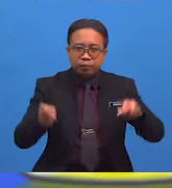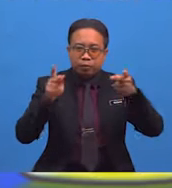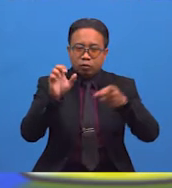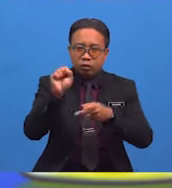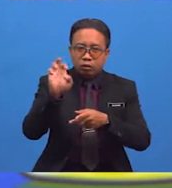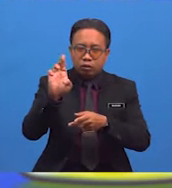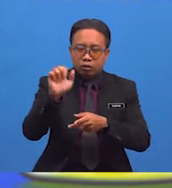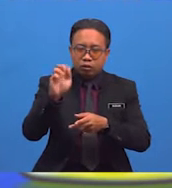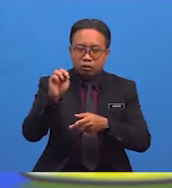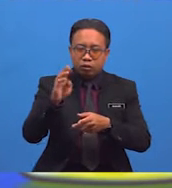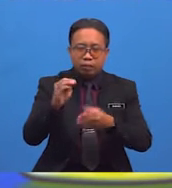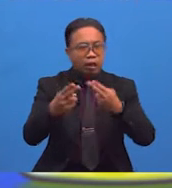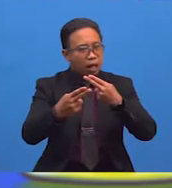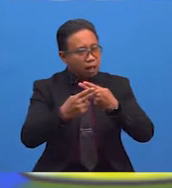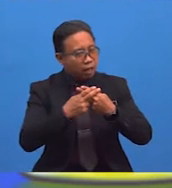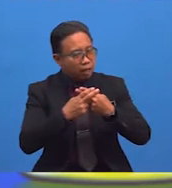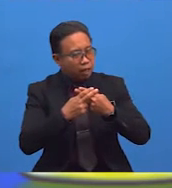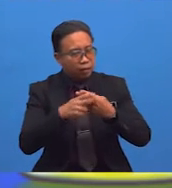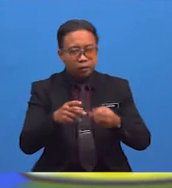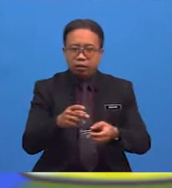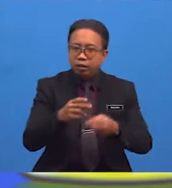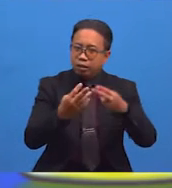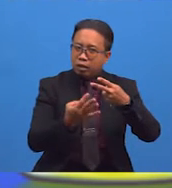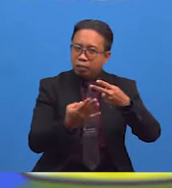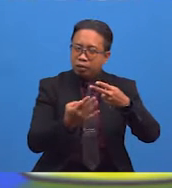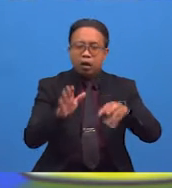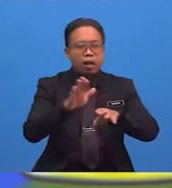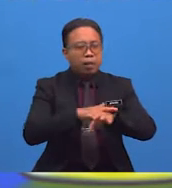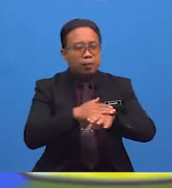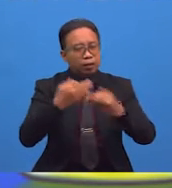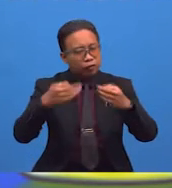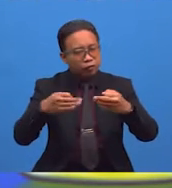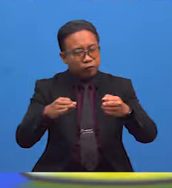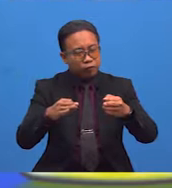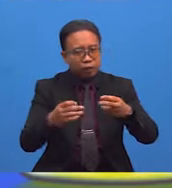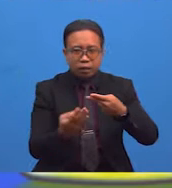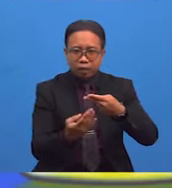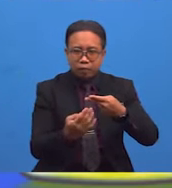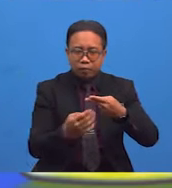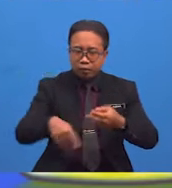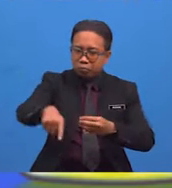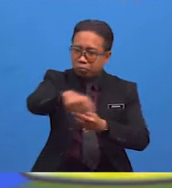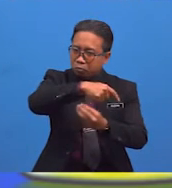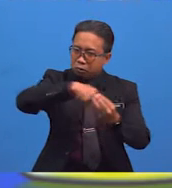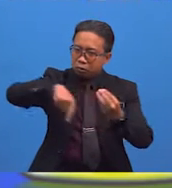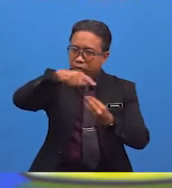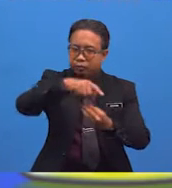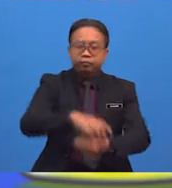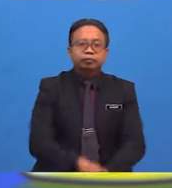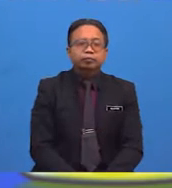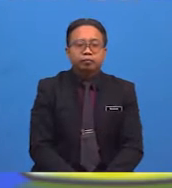seramik menghalang pengaliran haba dan juga melambatkan pembebasan haba ke